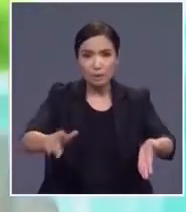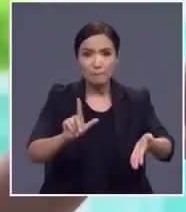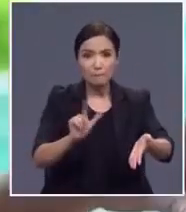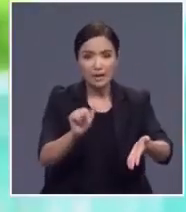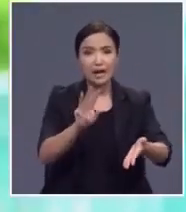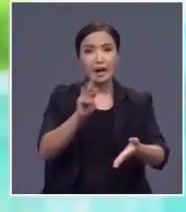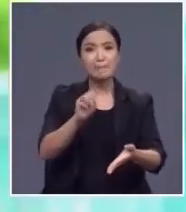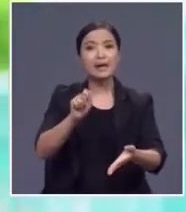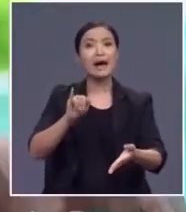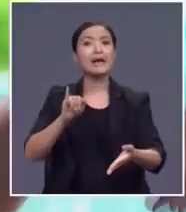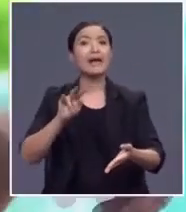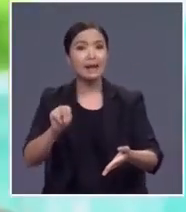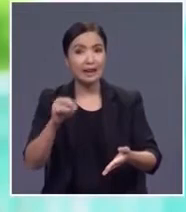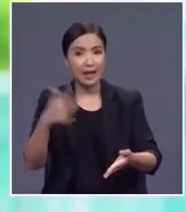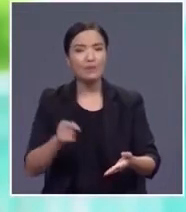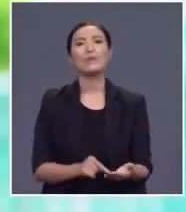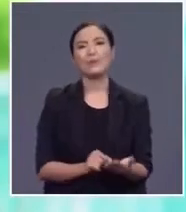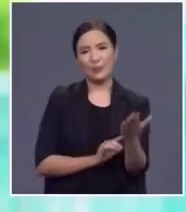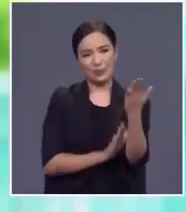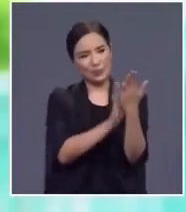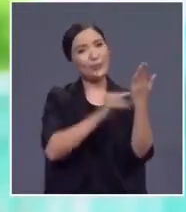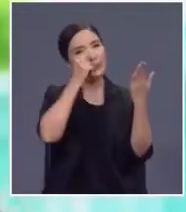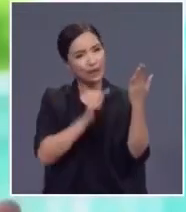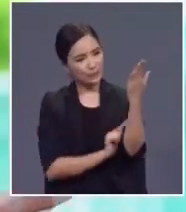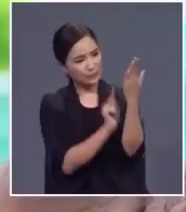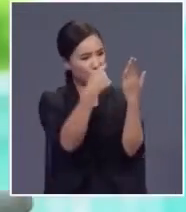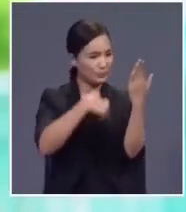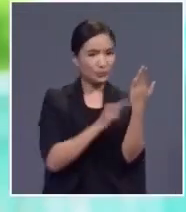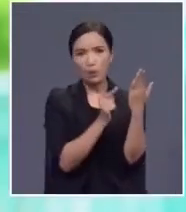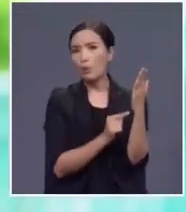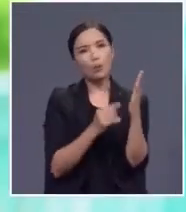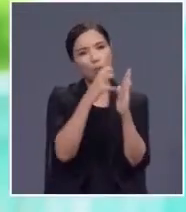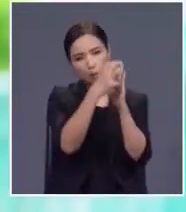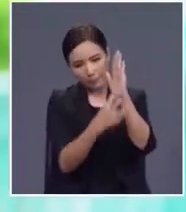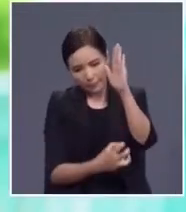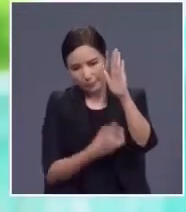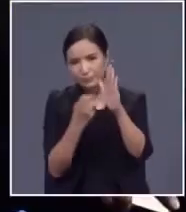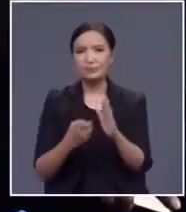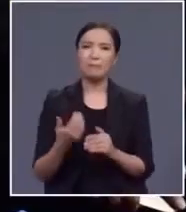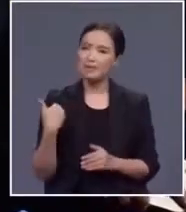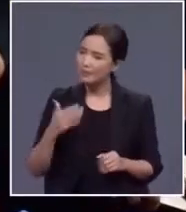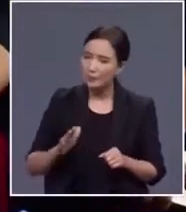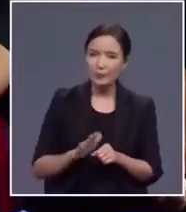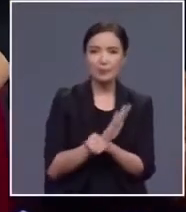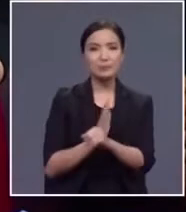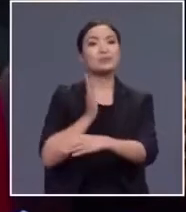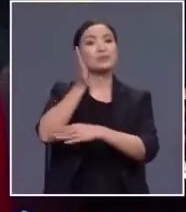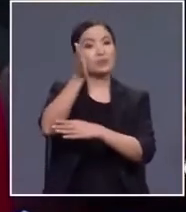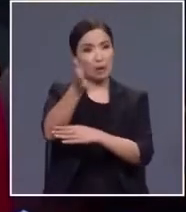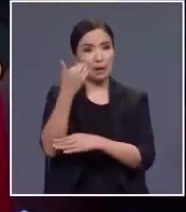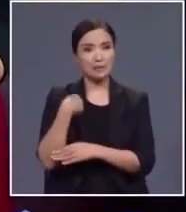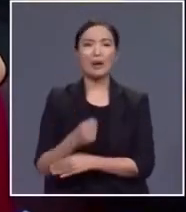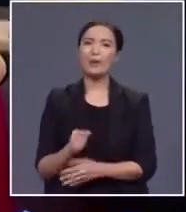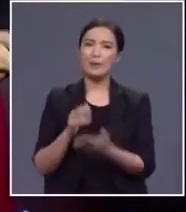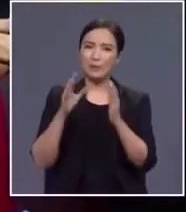มโลก เลย ครั้งนี้เรามีถนนเมนระหว่างในประเทศไทยเราทุกพื้นที่อีกเช่นกัน เข้าตรอกซอกซอยแล้วทีนี้ ต่อไปก็จะมีผู้ให้บริการอินเทอร์เน็ตที่แข่งขันกัน